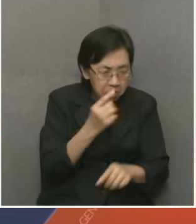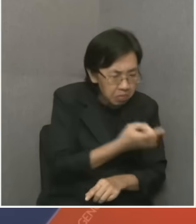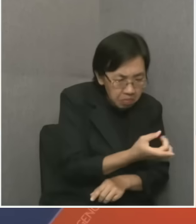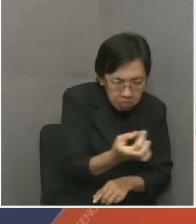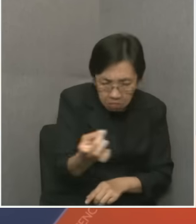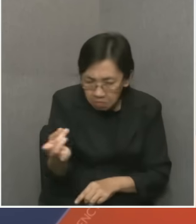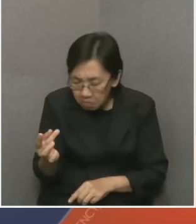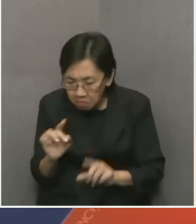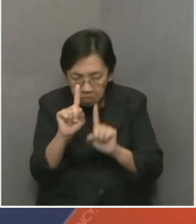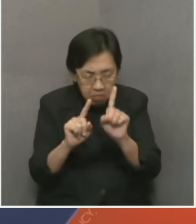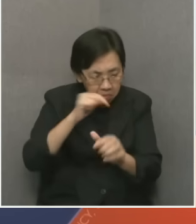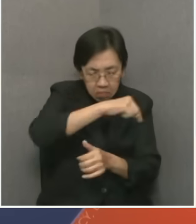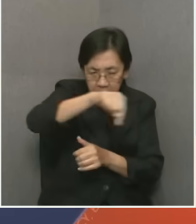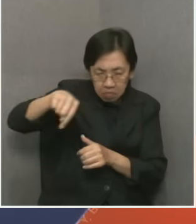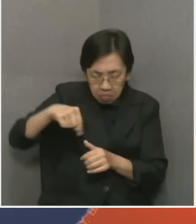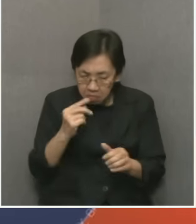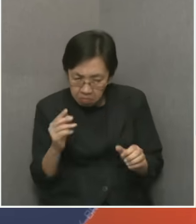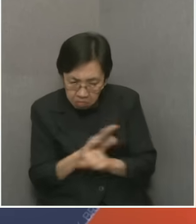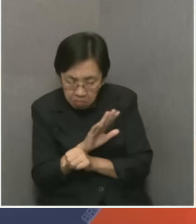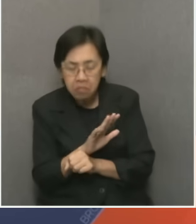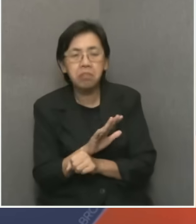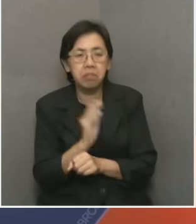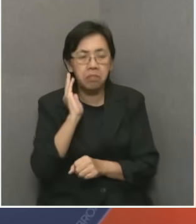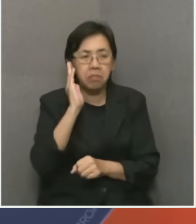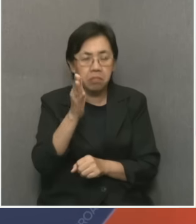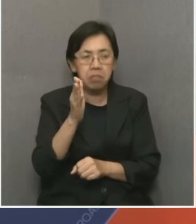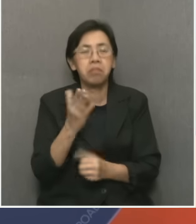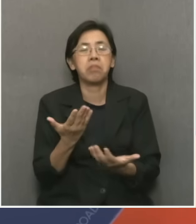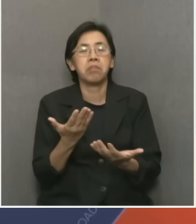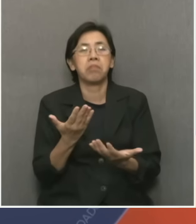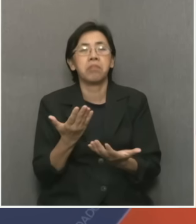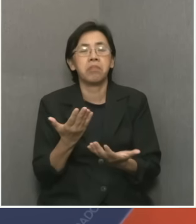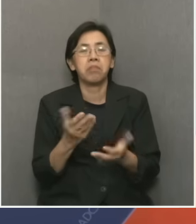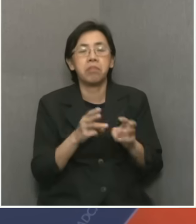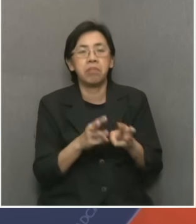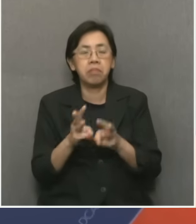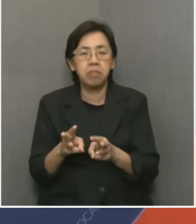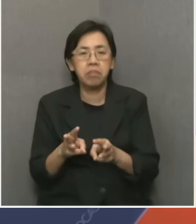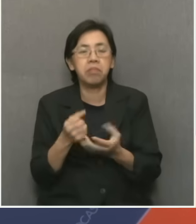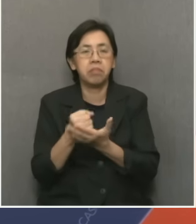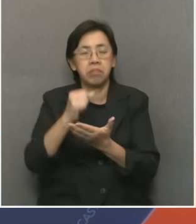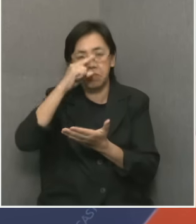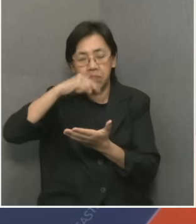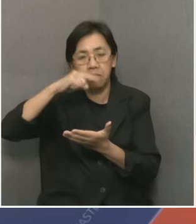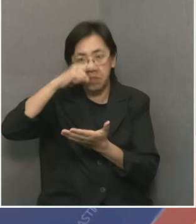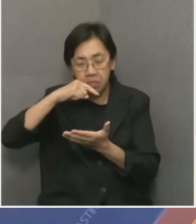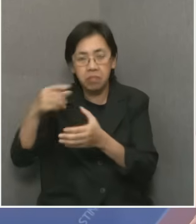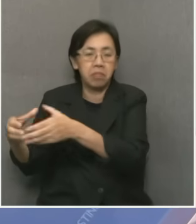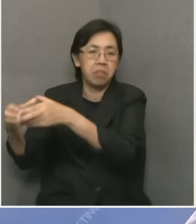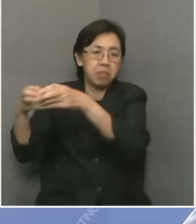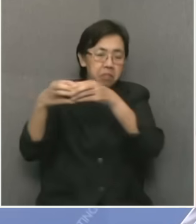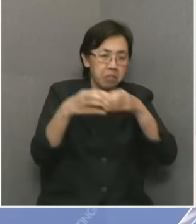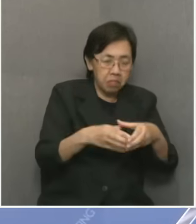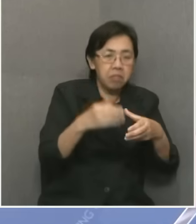เตรียมที่จะนะครับนำนะฮะทุกวิถีทางที่สามารถช่วยคนไทยออกมาจากพื้น